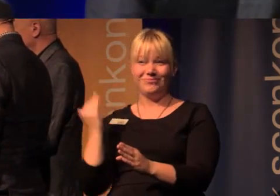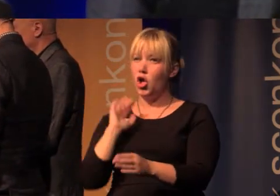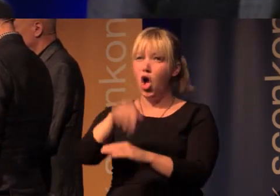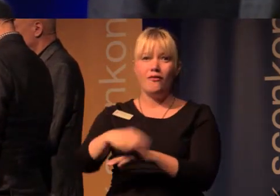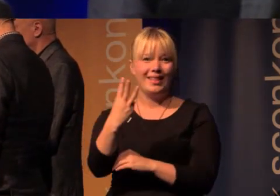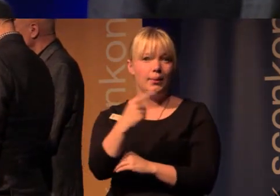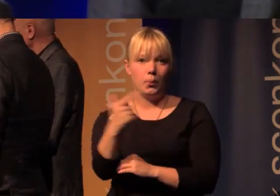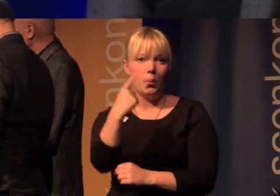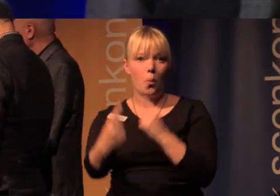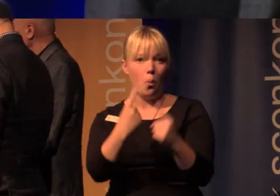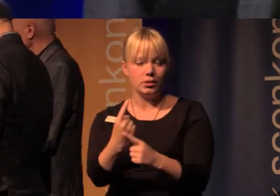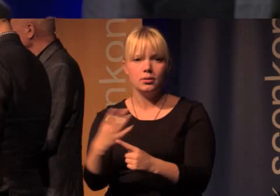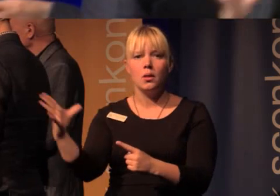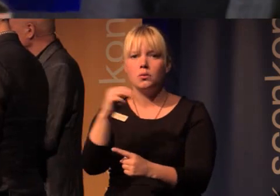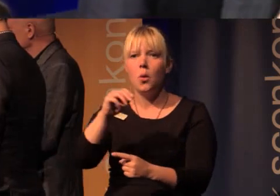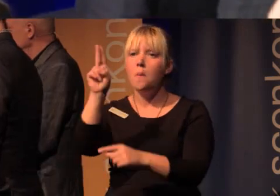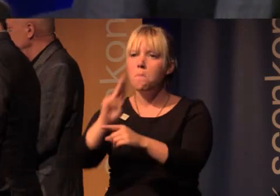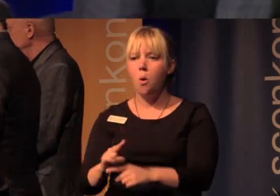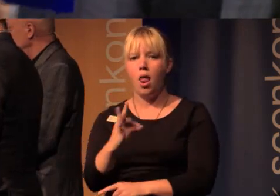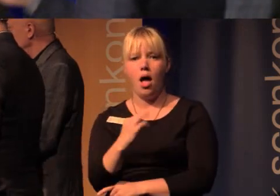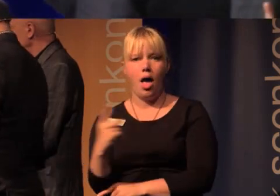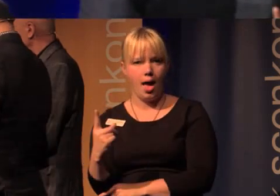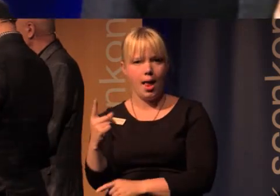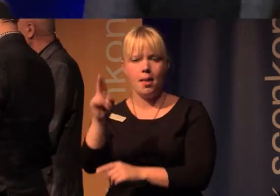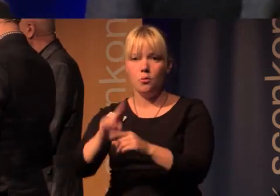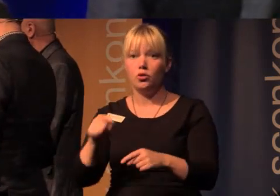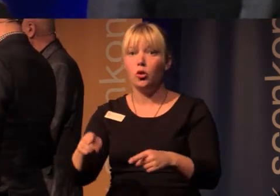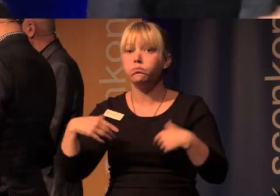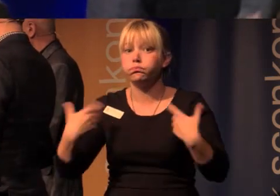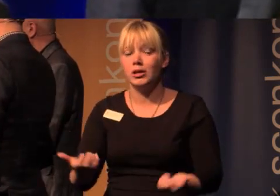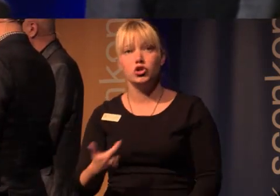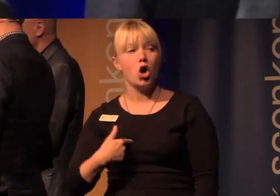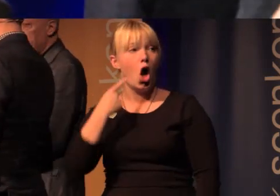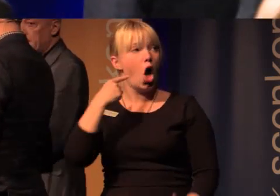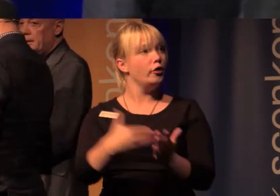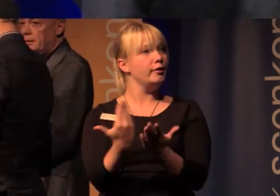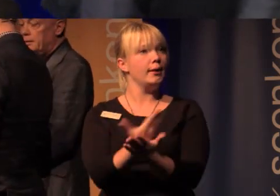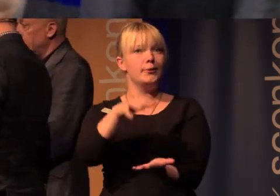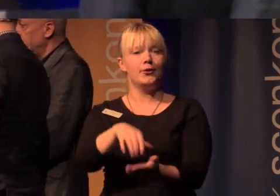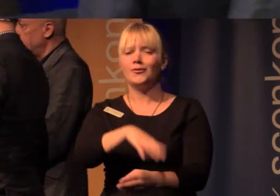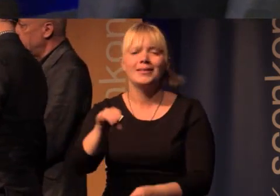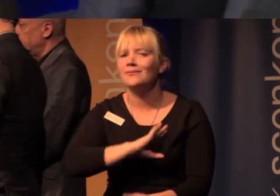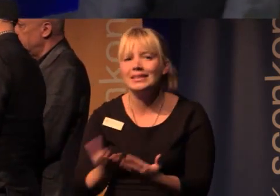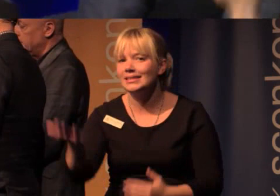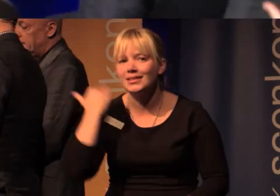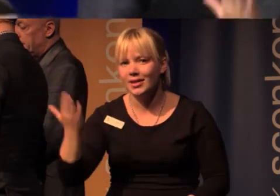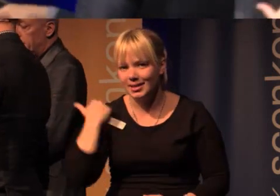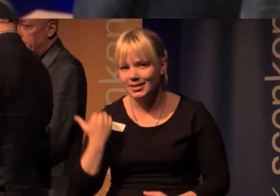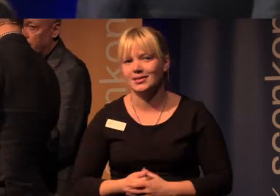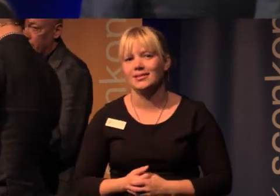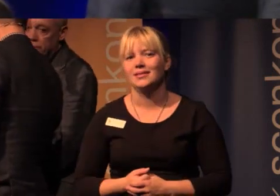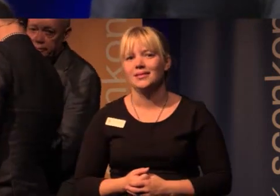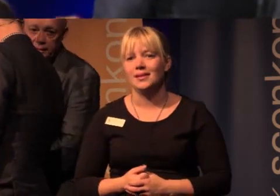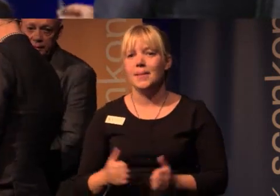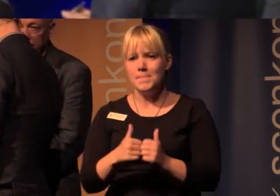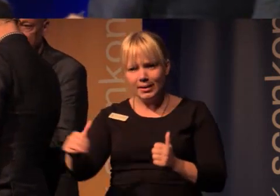än 3000 år sedan, de hade nog ingen aning om att de befann sig i nationalstaten Sverige, för den existerade inte på den tiden. Ändå kan det väl finnas en poäng i att de